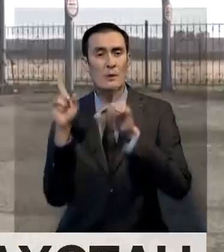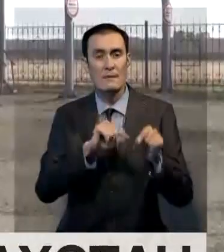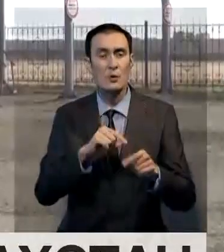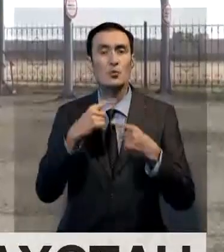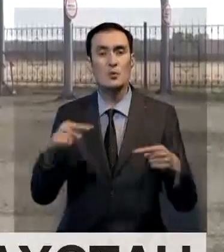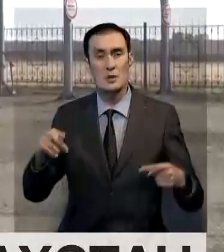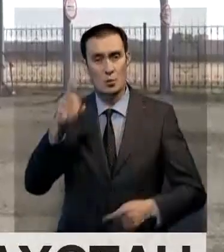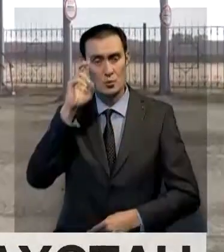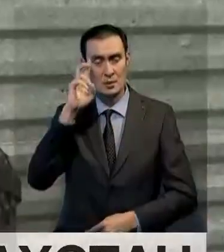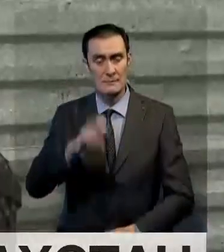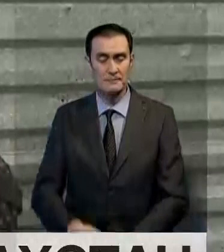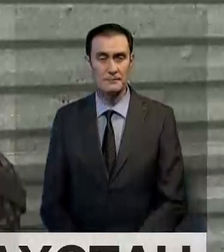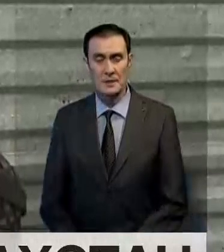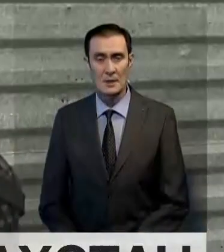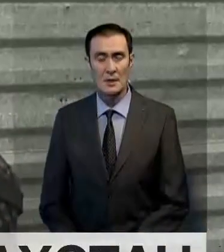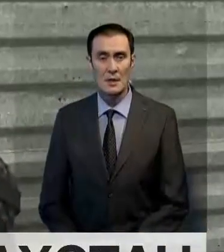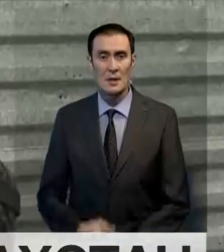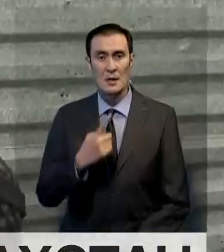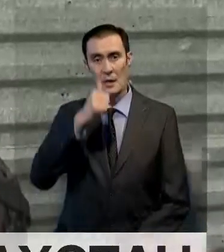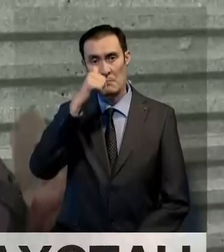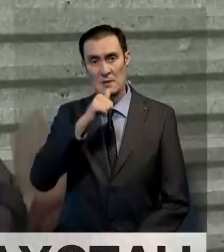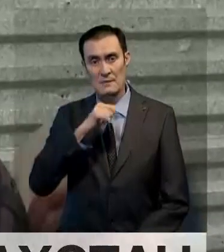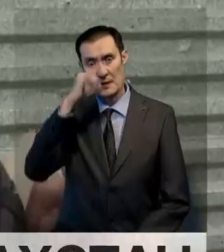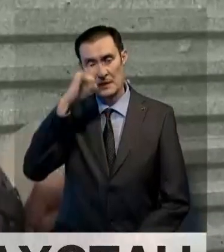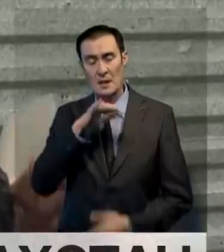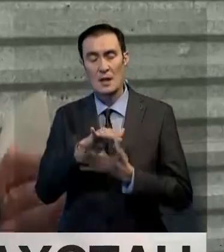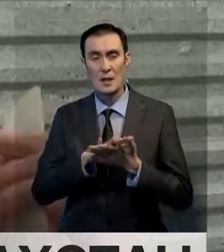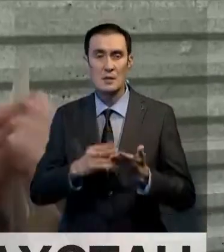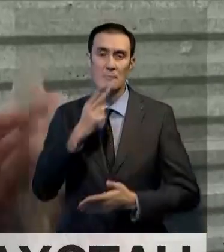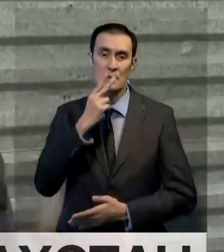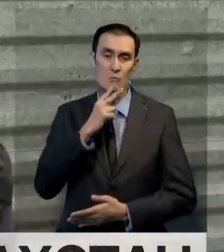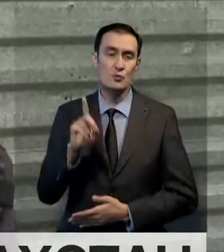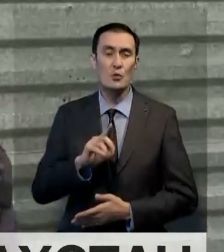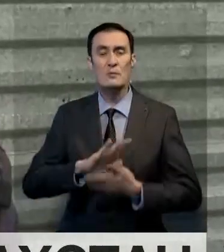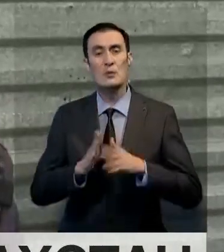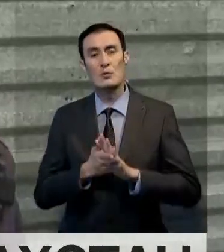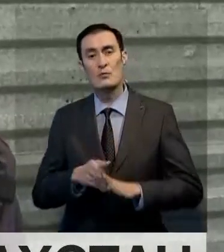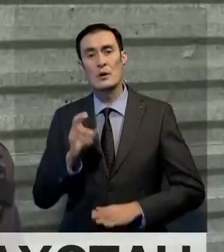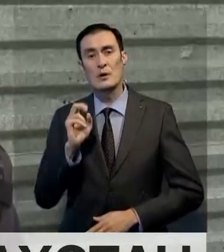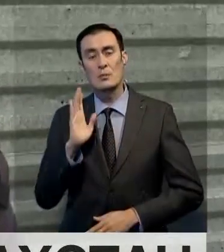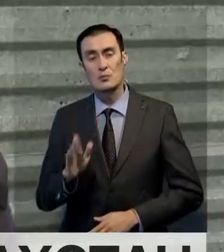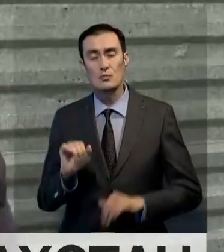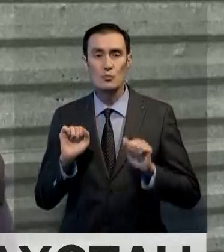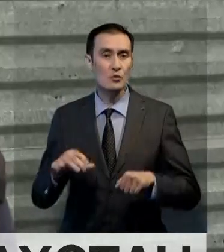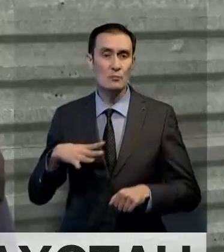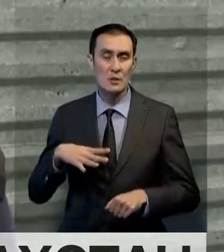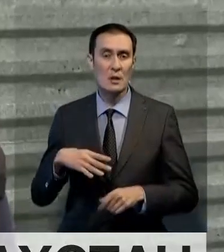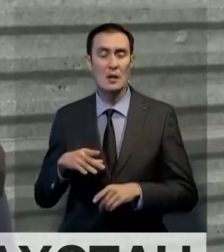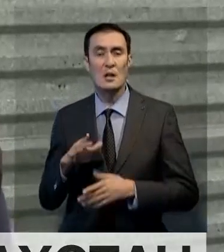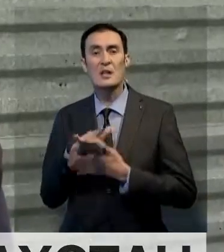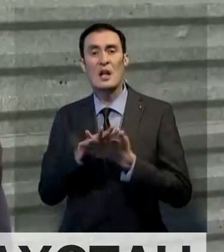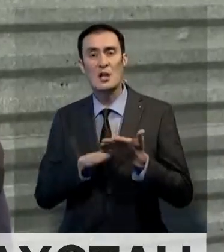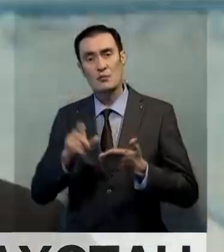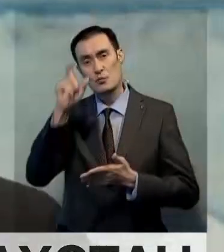в другие страны. Я на месяц в Казахстане, потом буду смотреть как бы обстановку, вот, может быть, дальше в Турцию, может